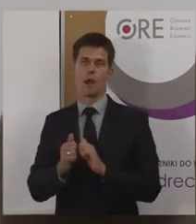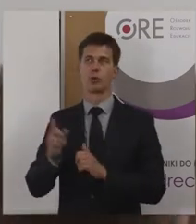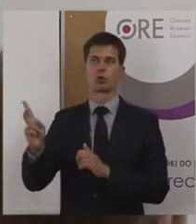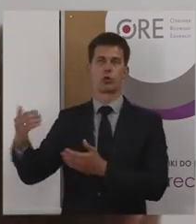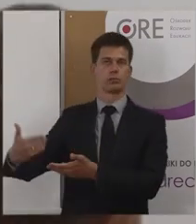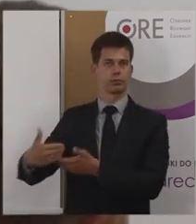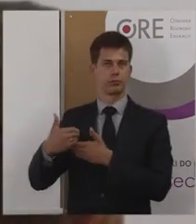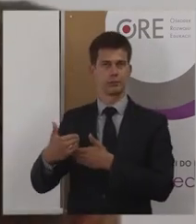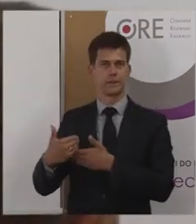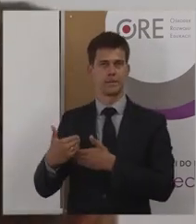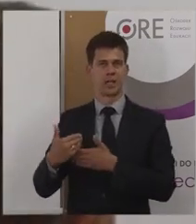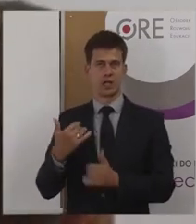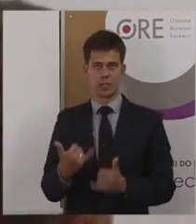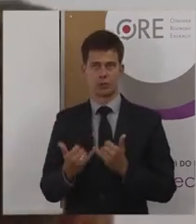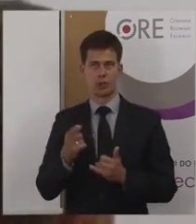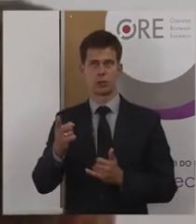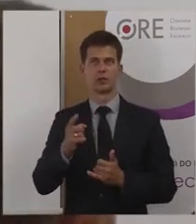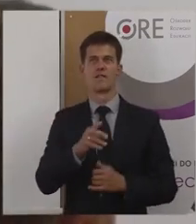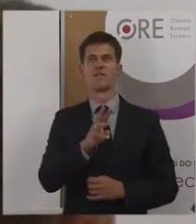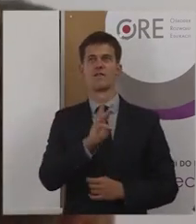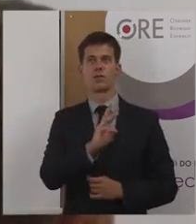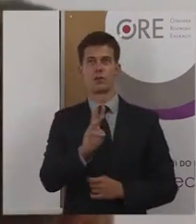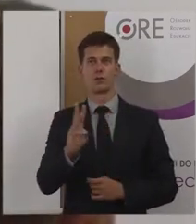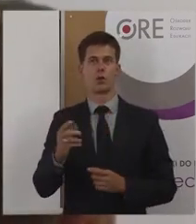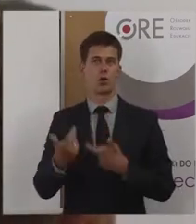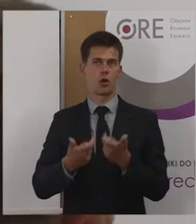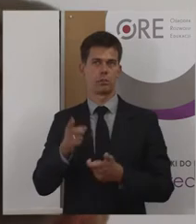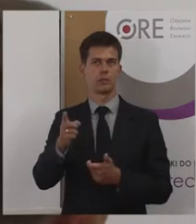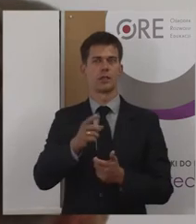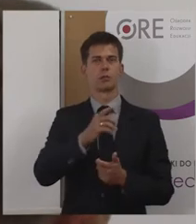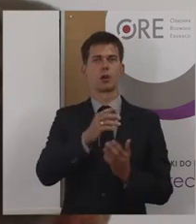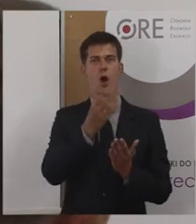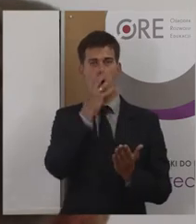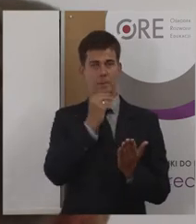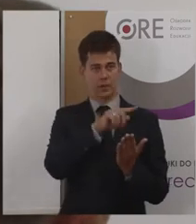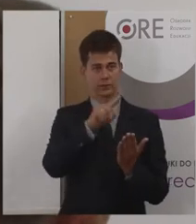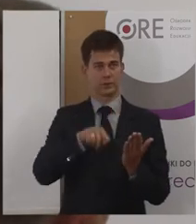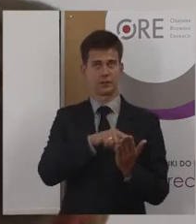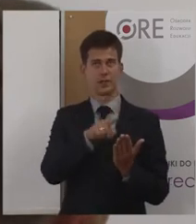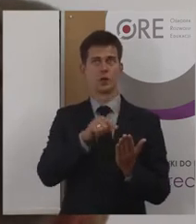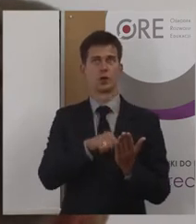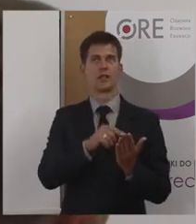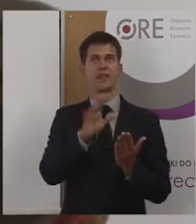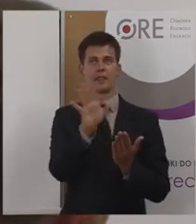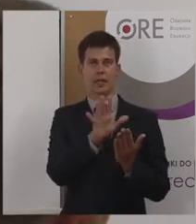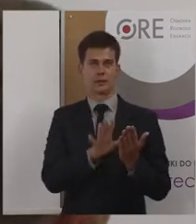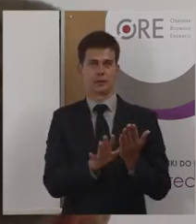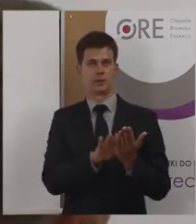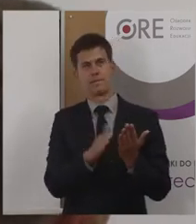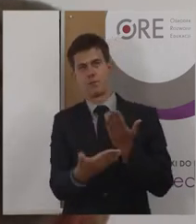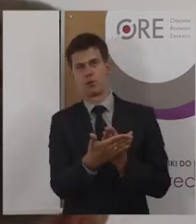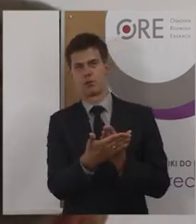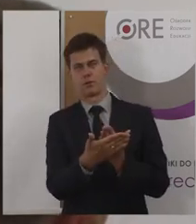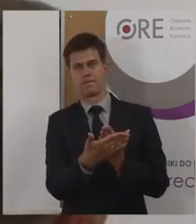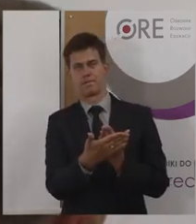strony platformy technologicznej ten tekst alternatywny dla obrazków, no to jest nadal tekst.